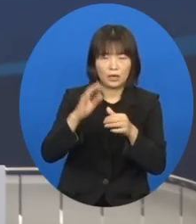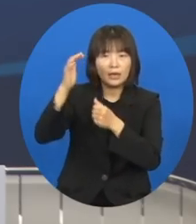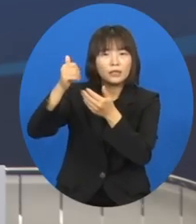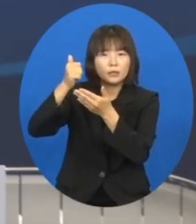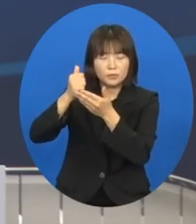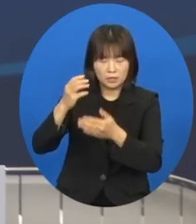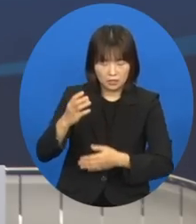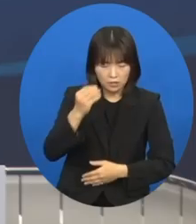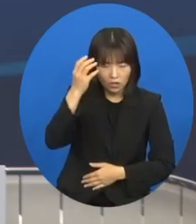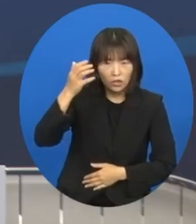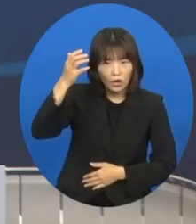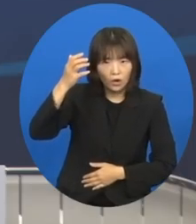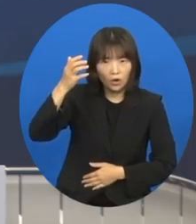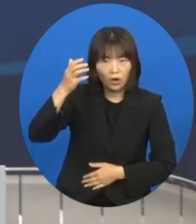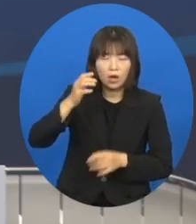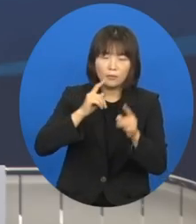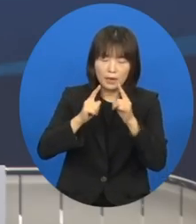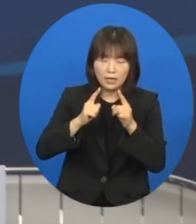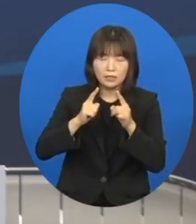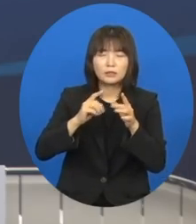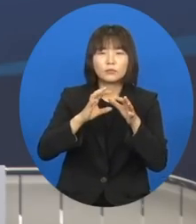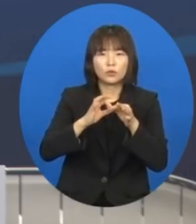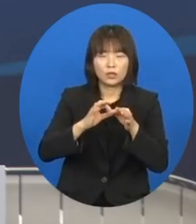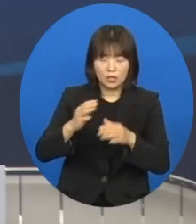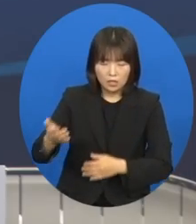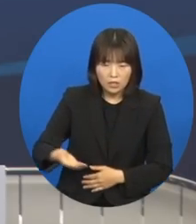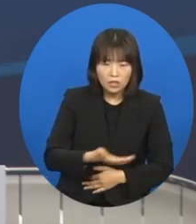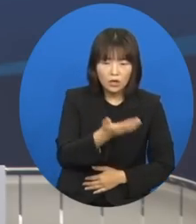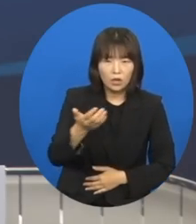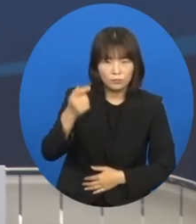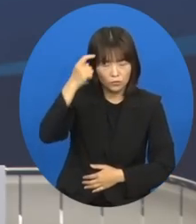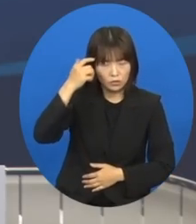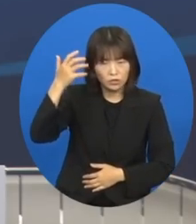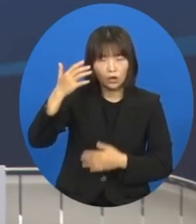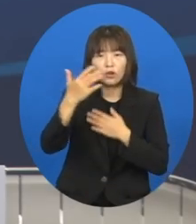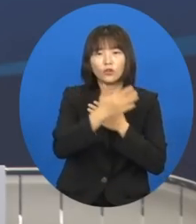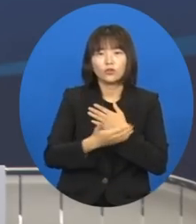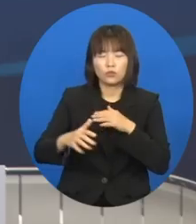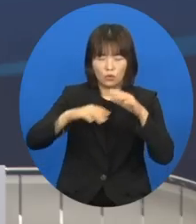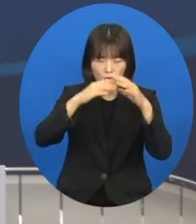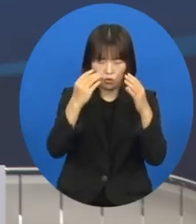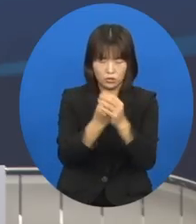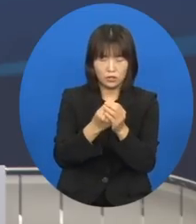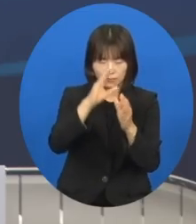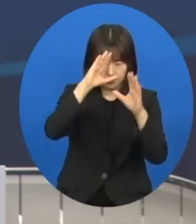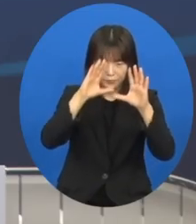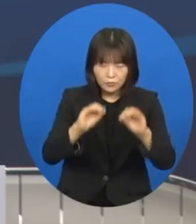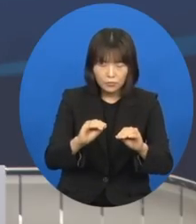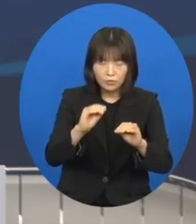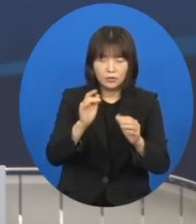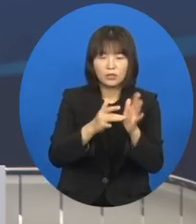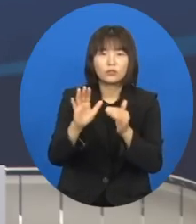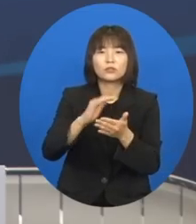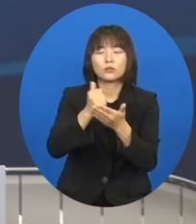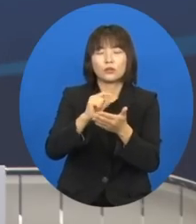말씀으로 여러분의 영혼육을 온전히 치유하시기를 주 예수 그리스도 이름으로 기도드립니다.